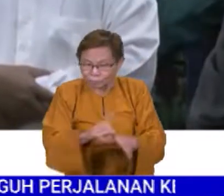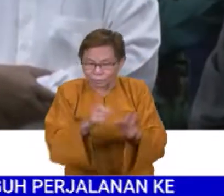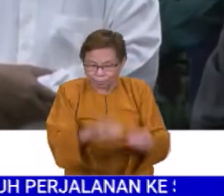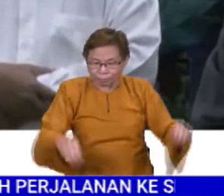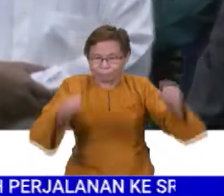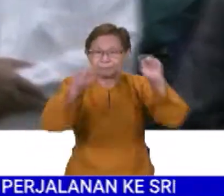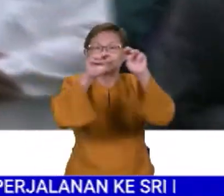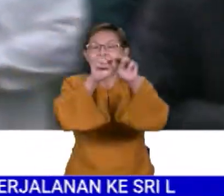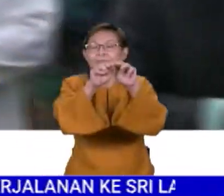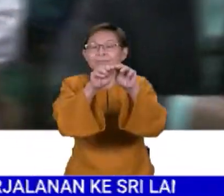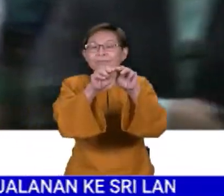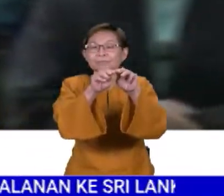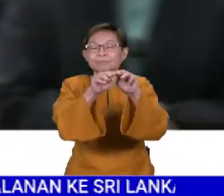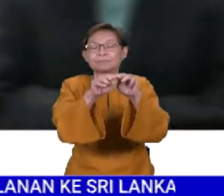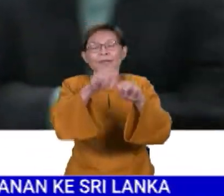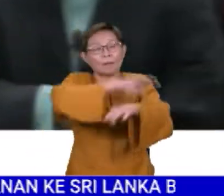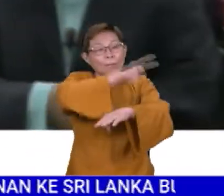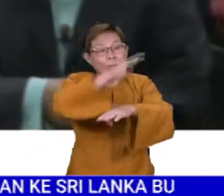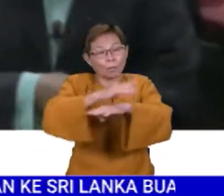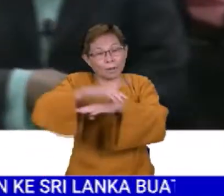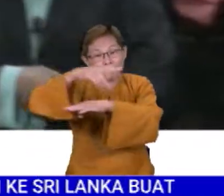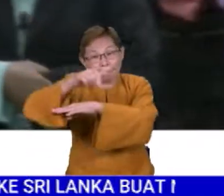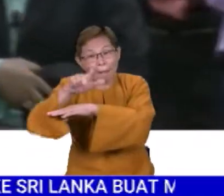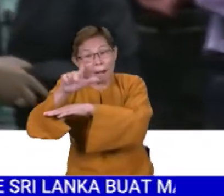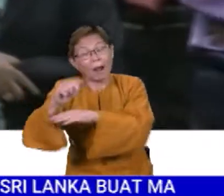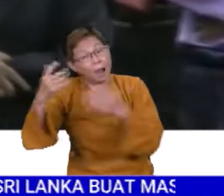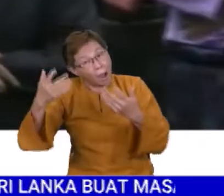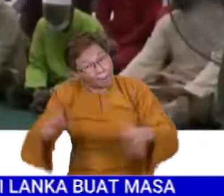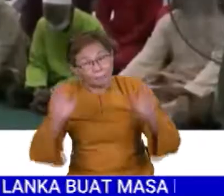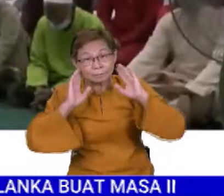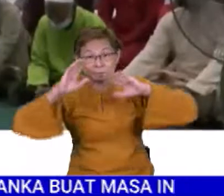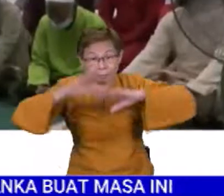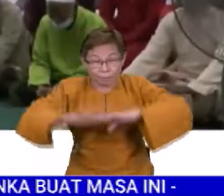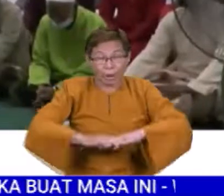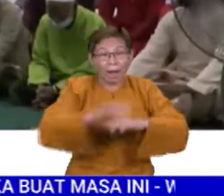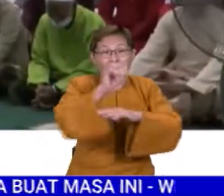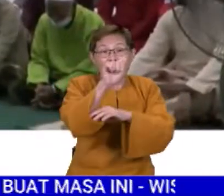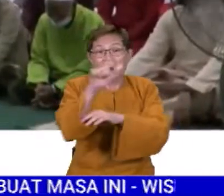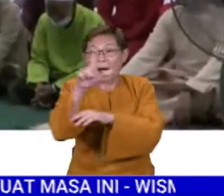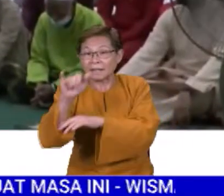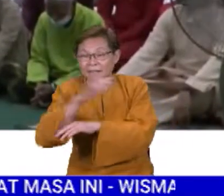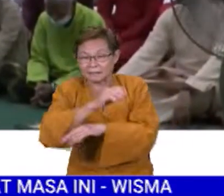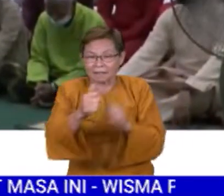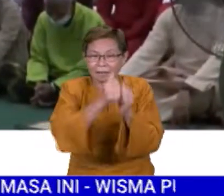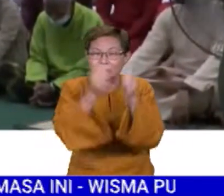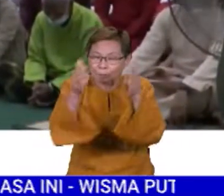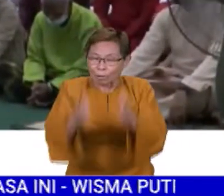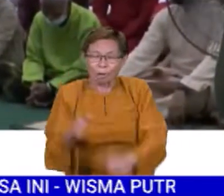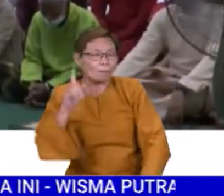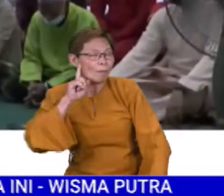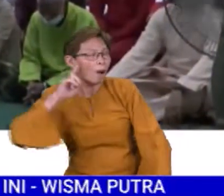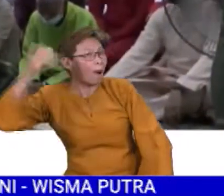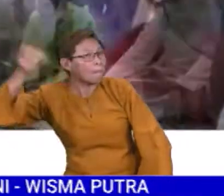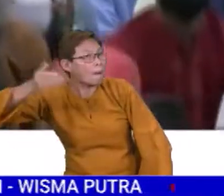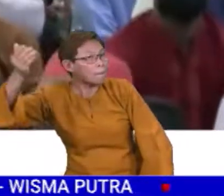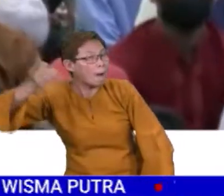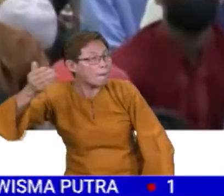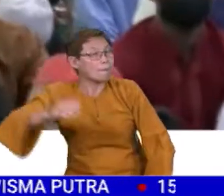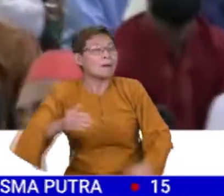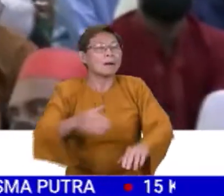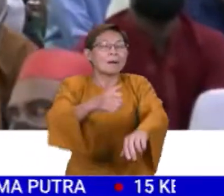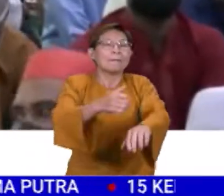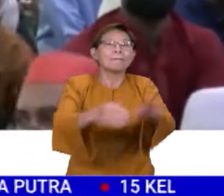masjid al-azim Bukit palah selepas menunaikan solat Tun Mohamad Ali bersama jemaah mendengar khotbah bertajuk